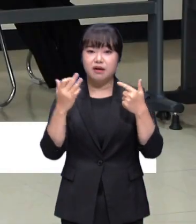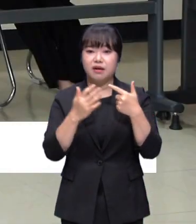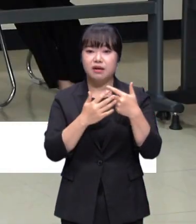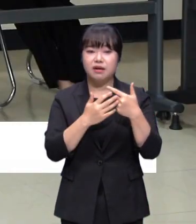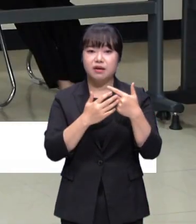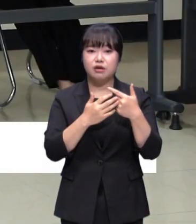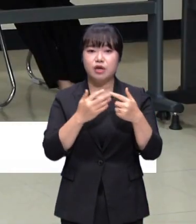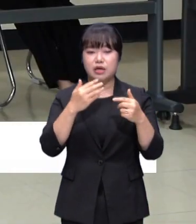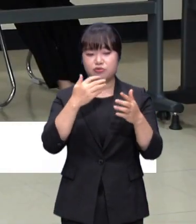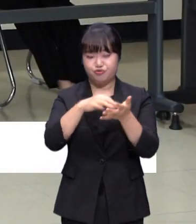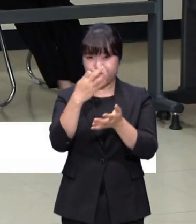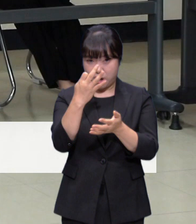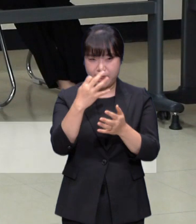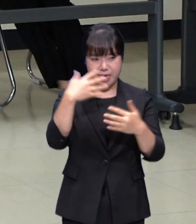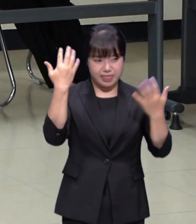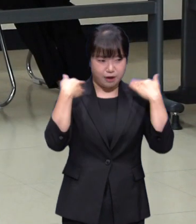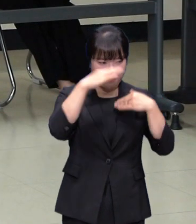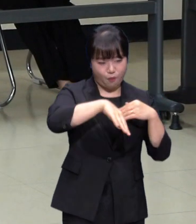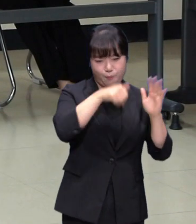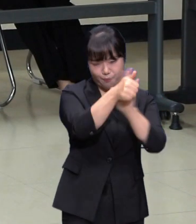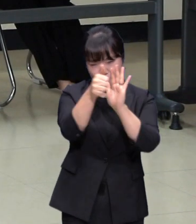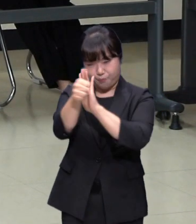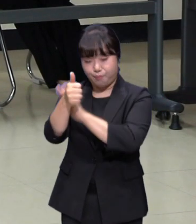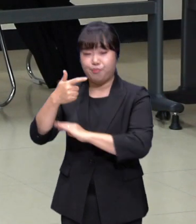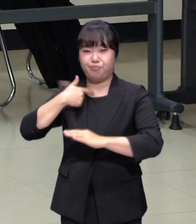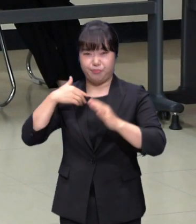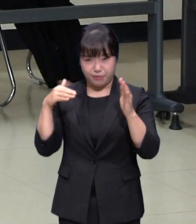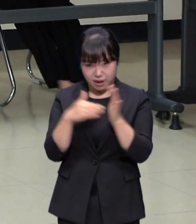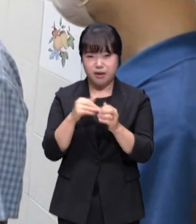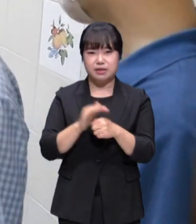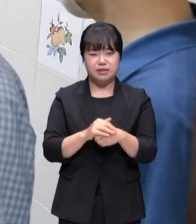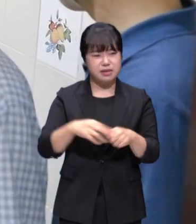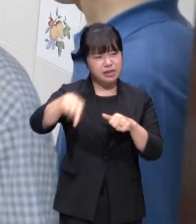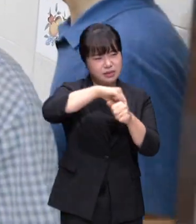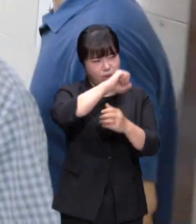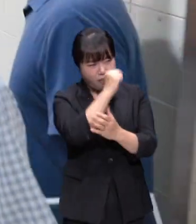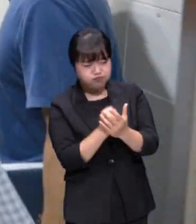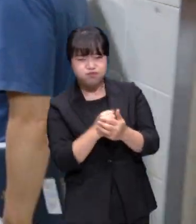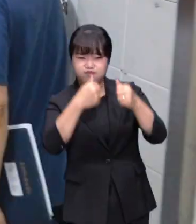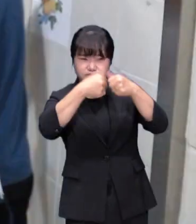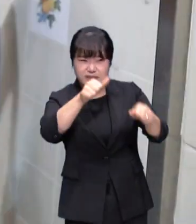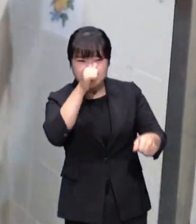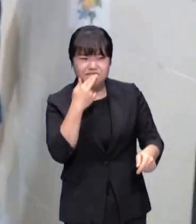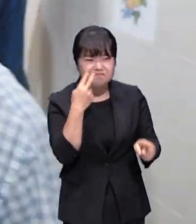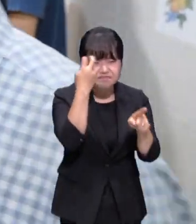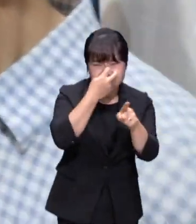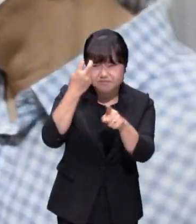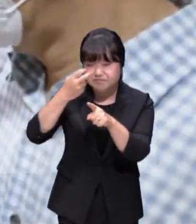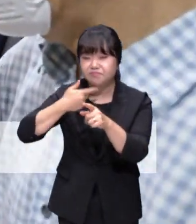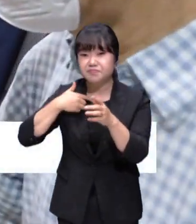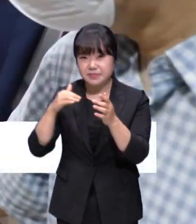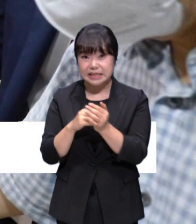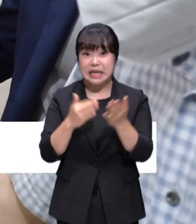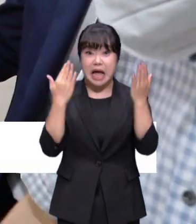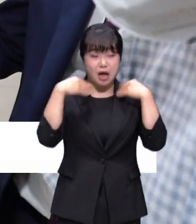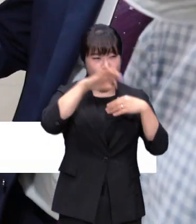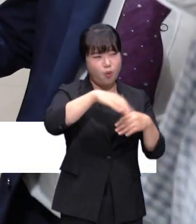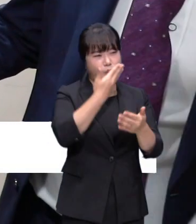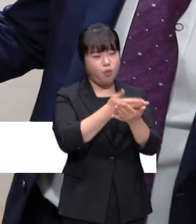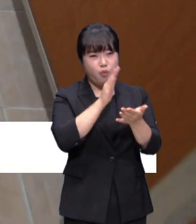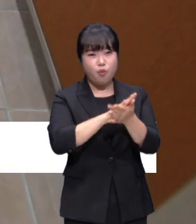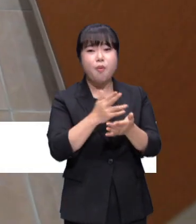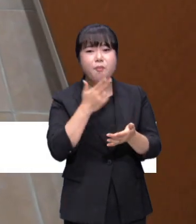찾았습니다. 학교에서 간담회를 갖고 열악한 시설 점검에 나선 겁니다. 추진단은 학교에 개선되지